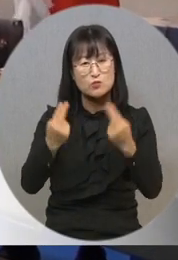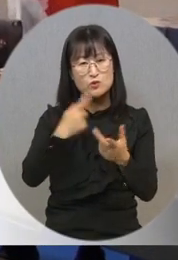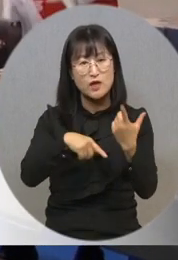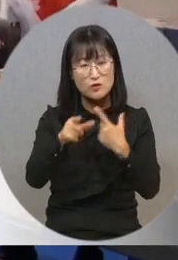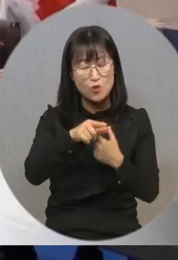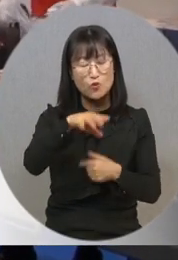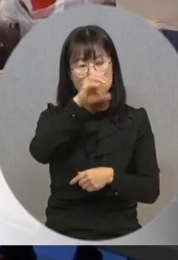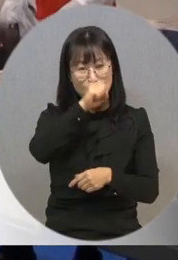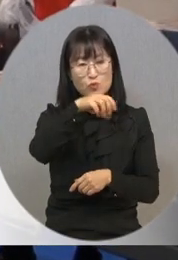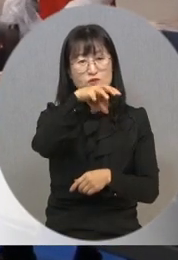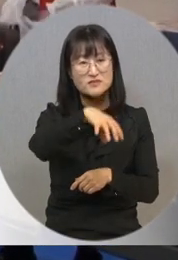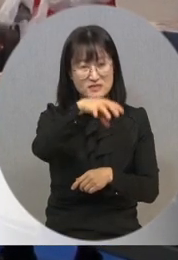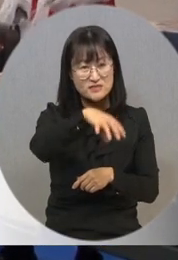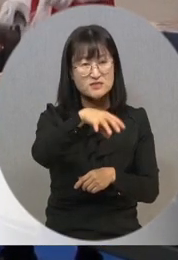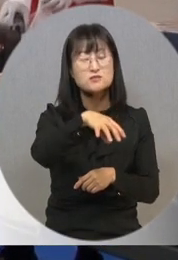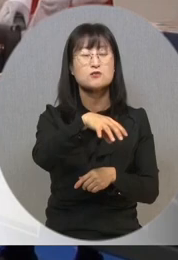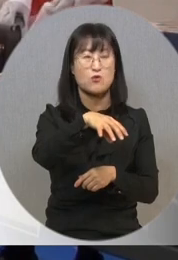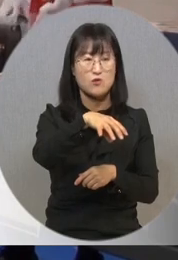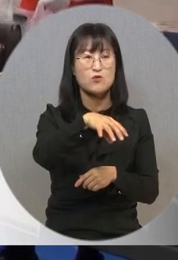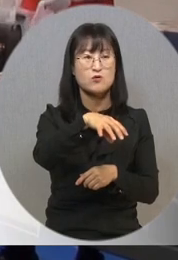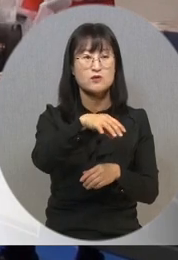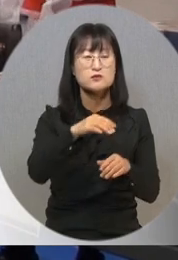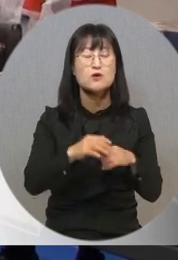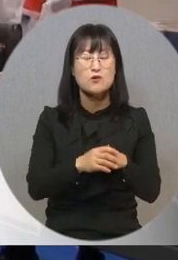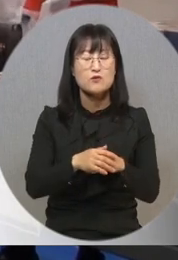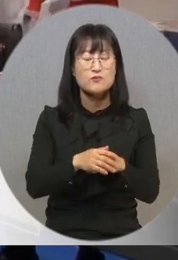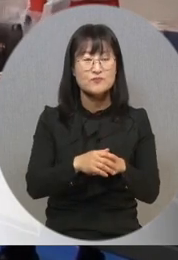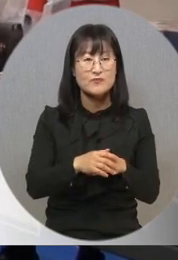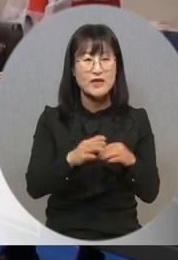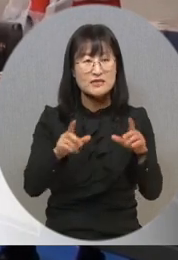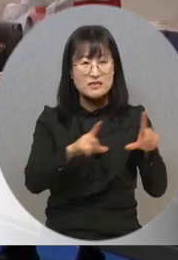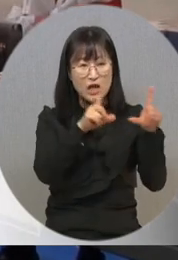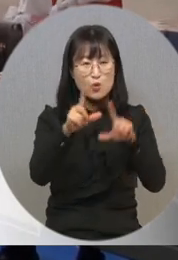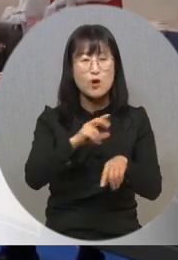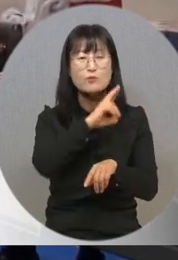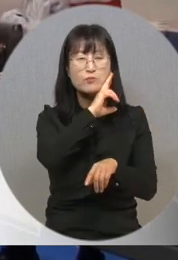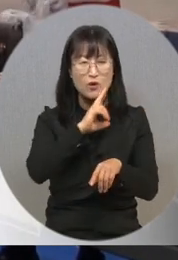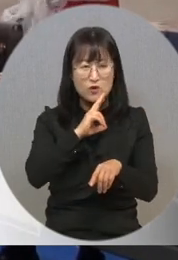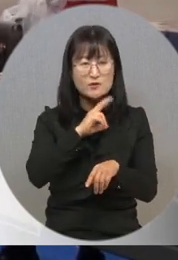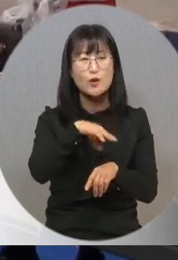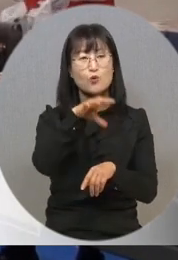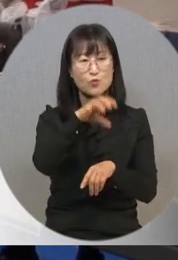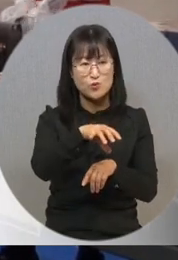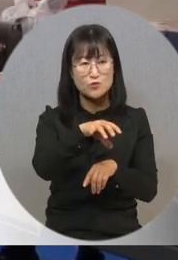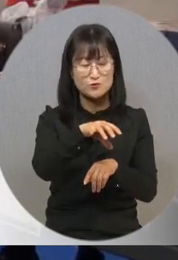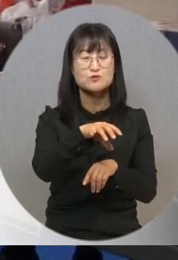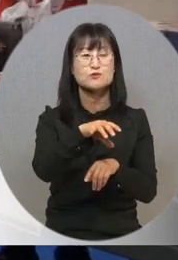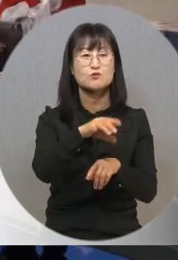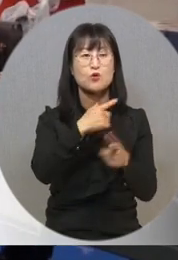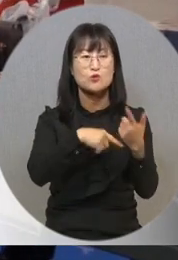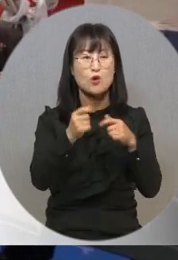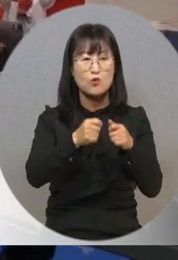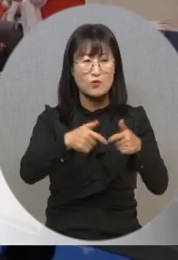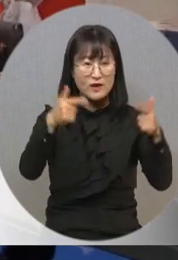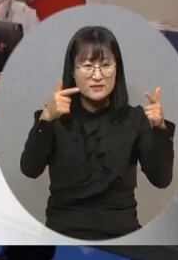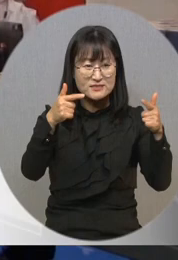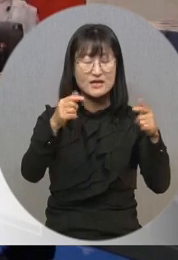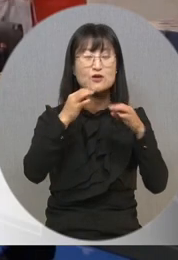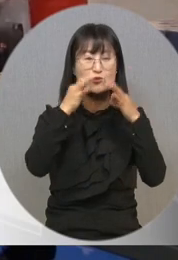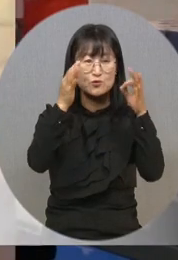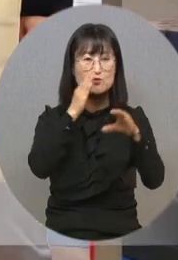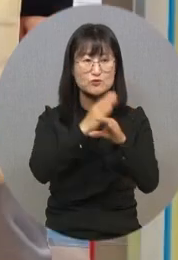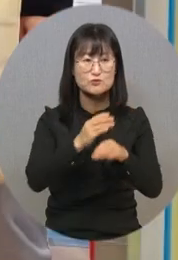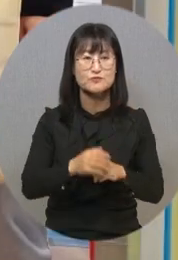더 좋은 시설로 아이들이 편안하게 생활할 수 있는 곳으로 확장해보려고 노력하고 있습니다.